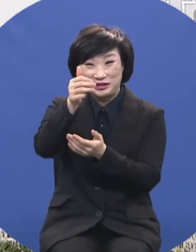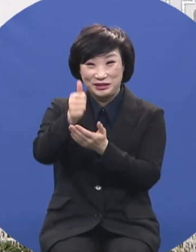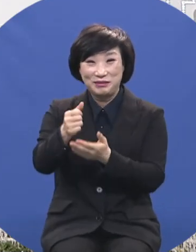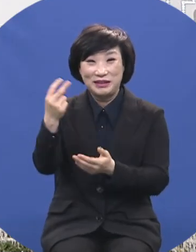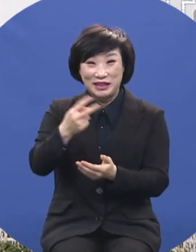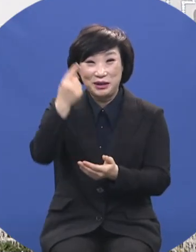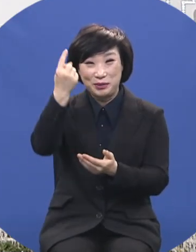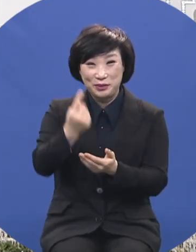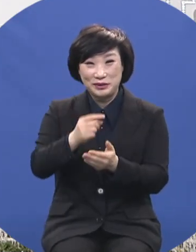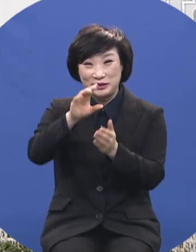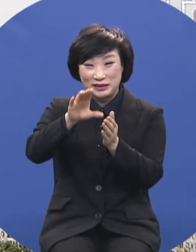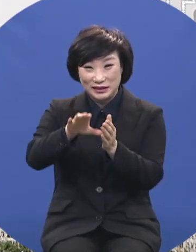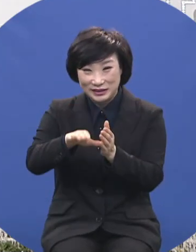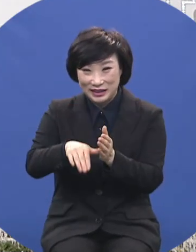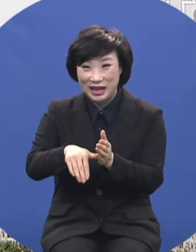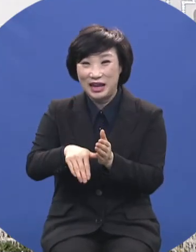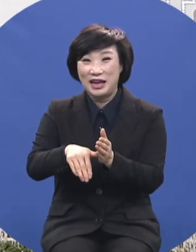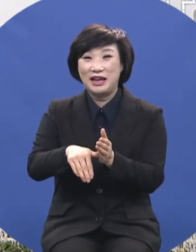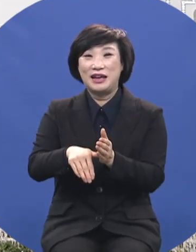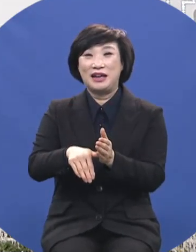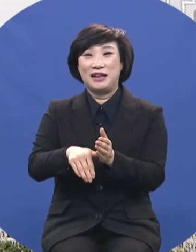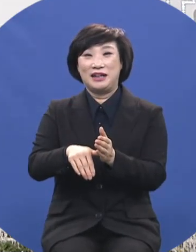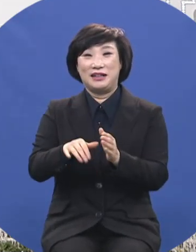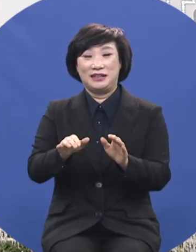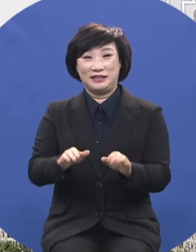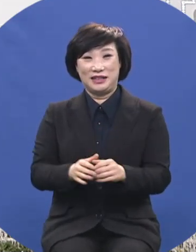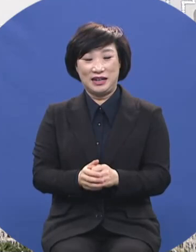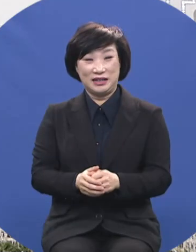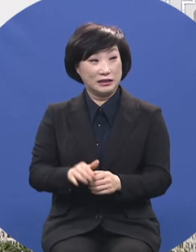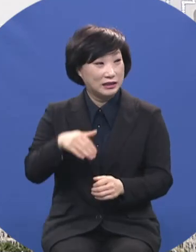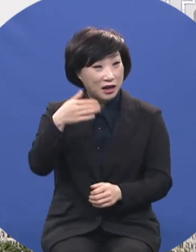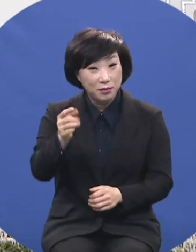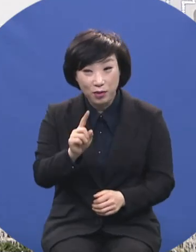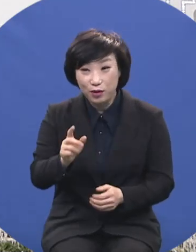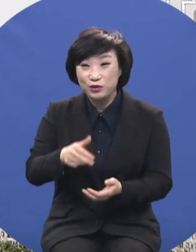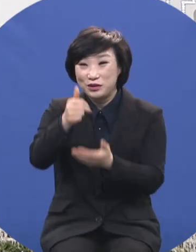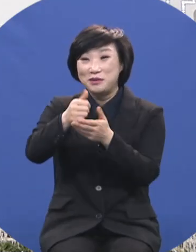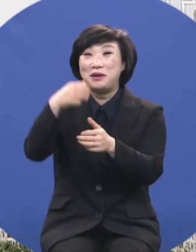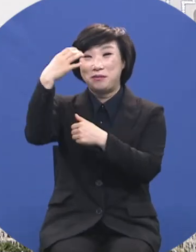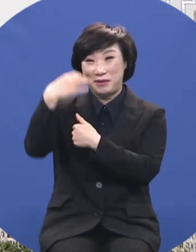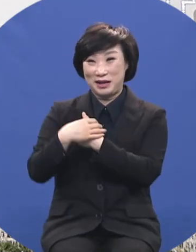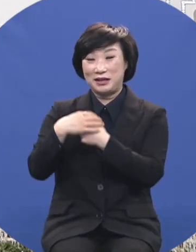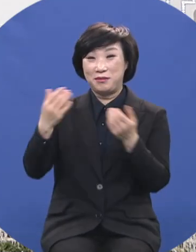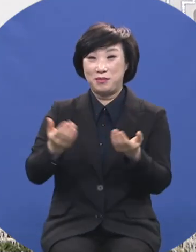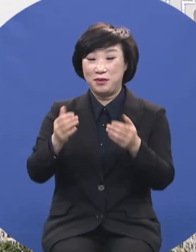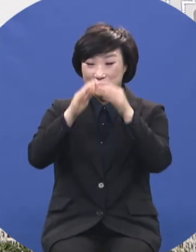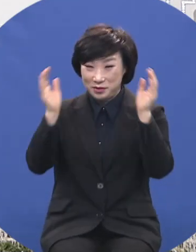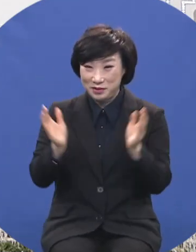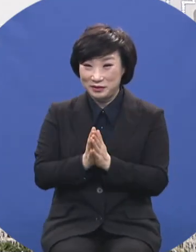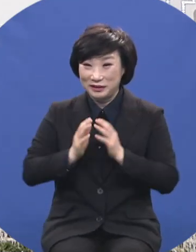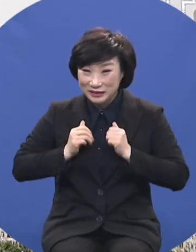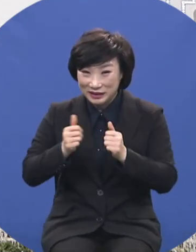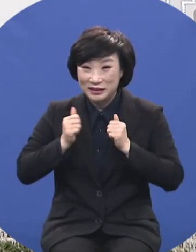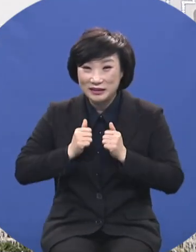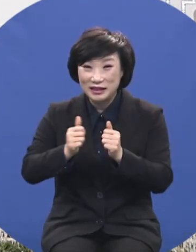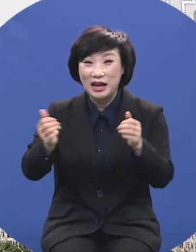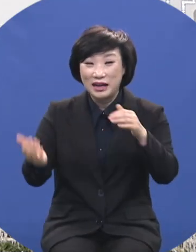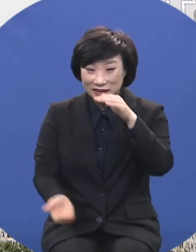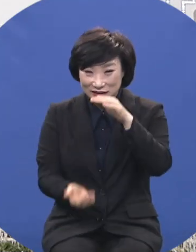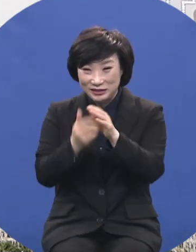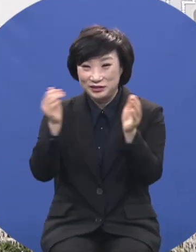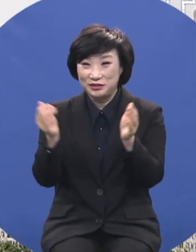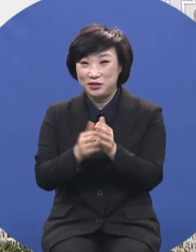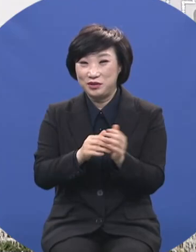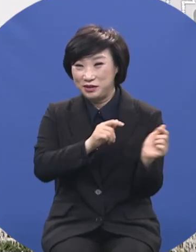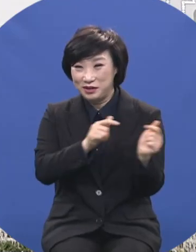예수께서 다시 오실 때, 그 다음에 주가 맡긴 모든 역사 힘을 다해 이루.